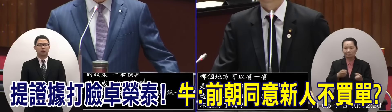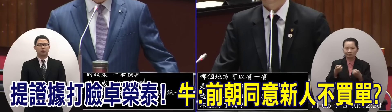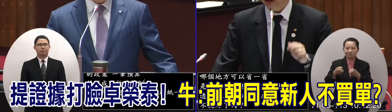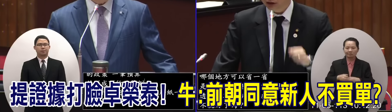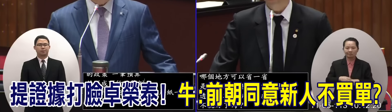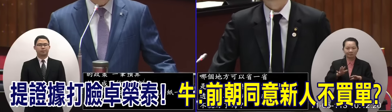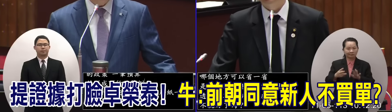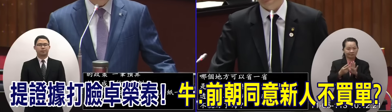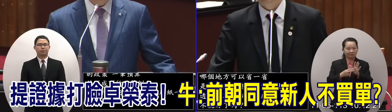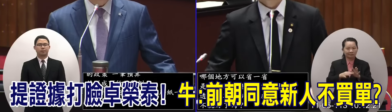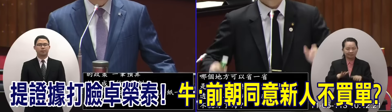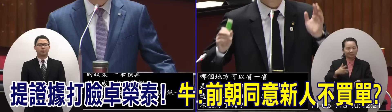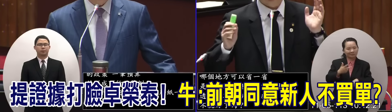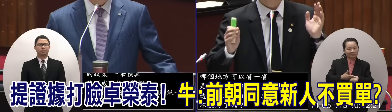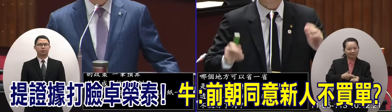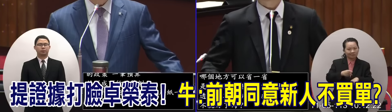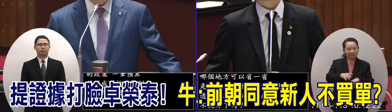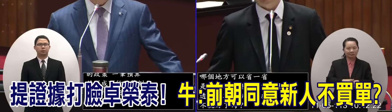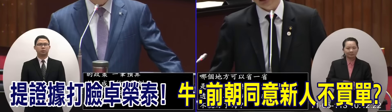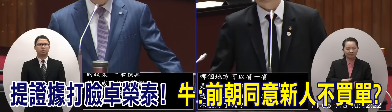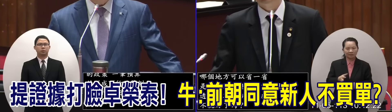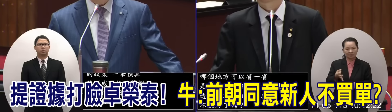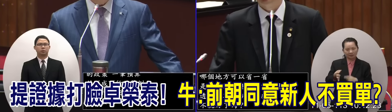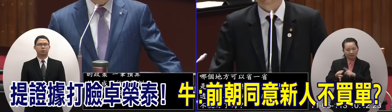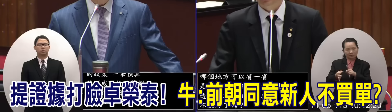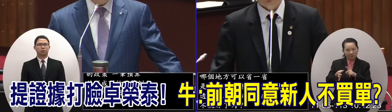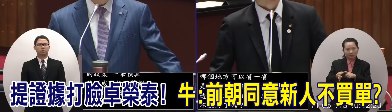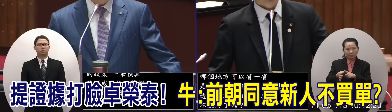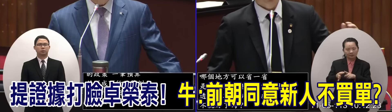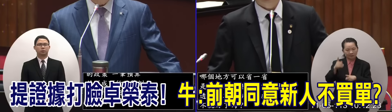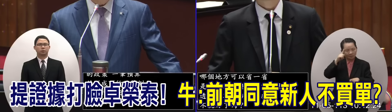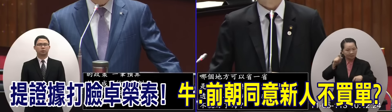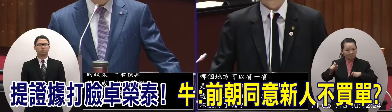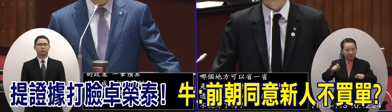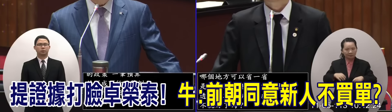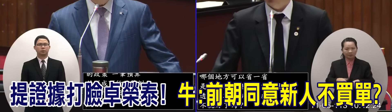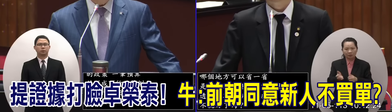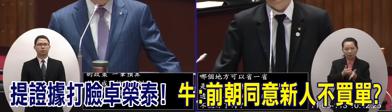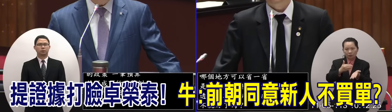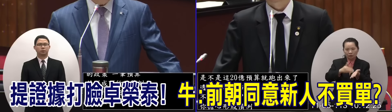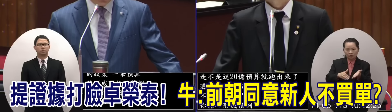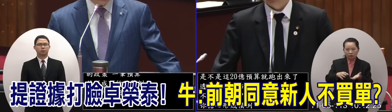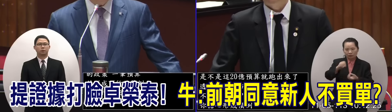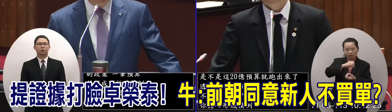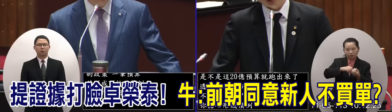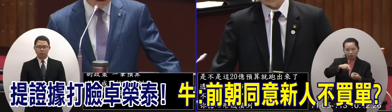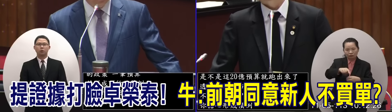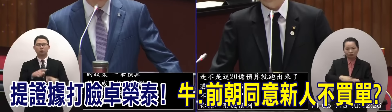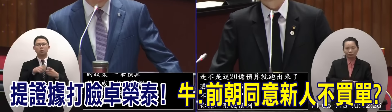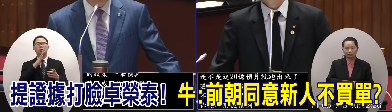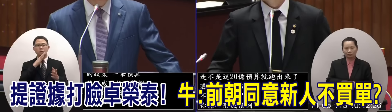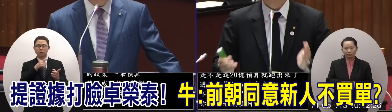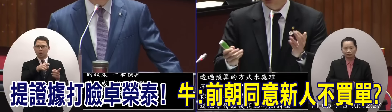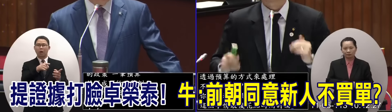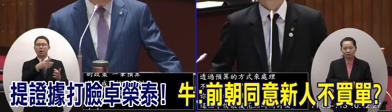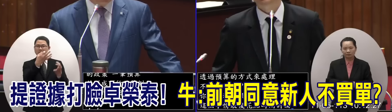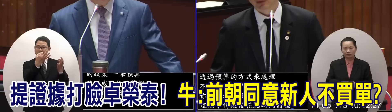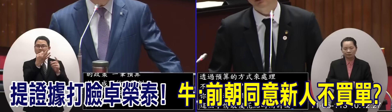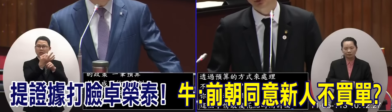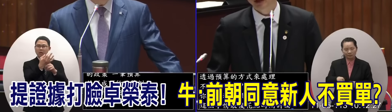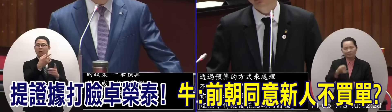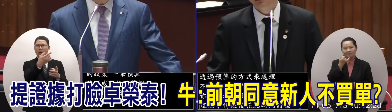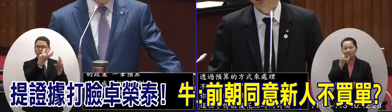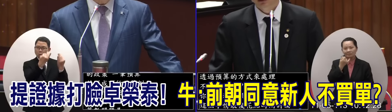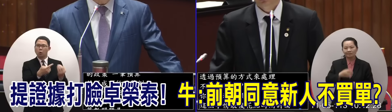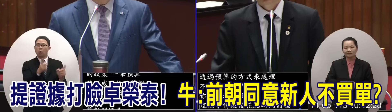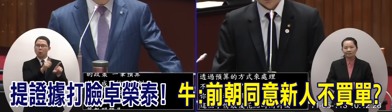讲的时候，是其实技术上，或者是从金额的角度来出发，我们纯粹就预算的调度来讲， 算术问题是可以解释，但是原则